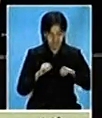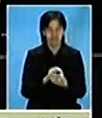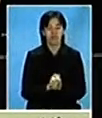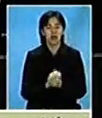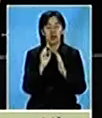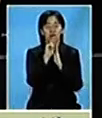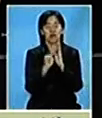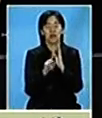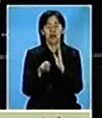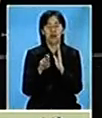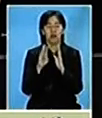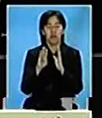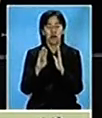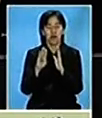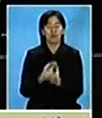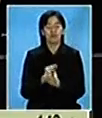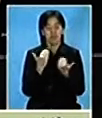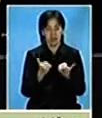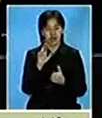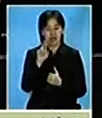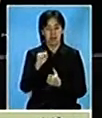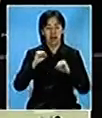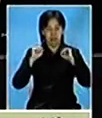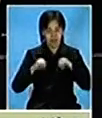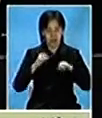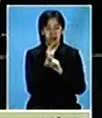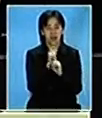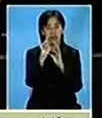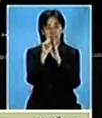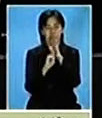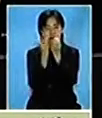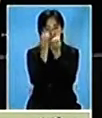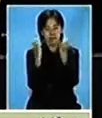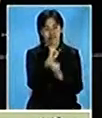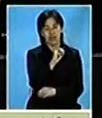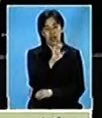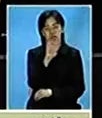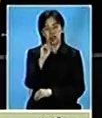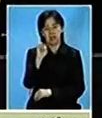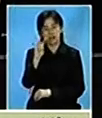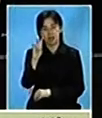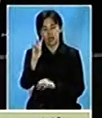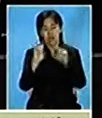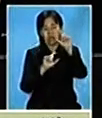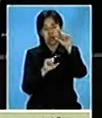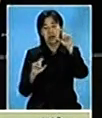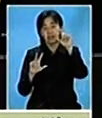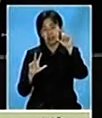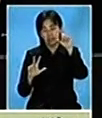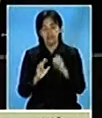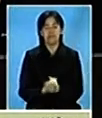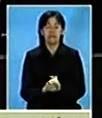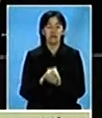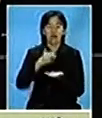พรบ.ดังกล่าวได้รับความเห็นชอบจากรัฐสภาตามรัฐธรรมนูญมาตรา147วรรคอนุ3จึงขอ